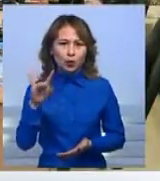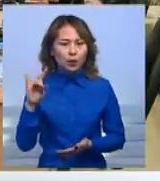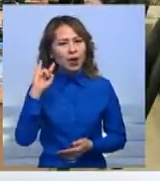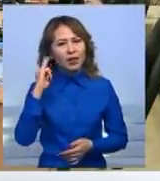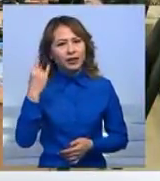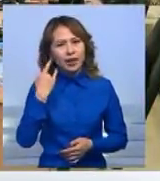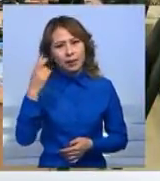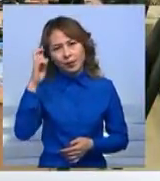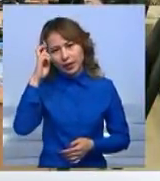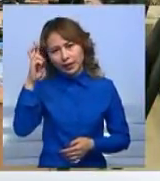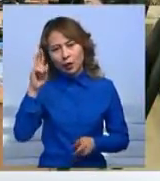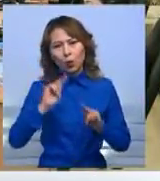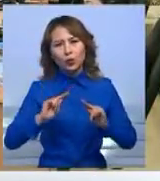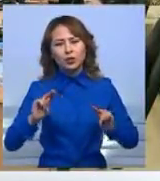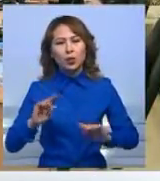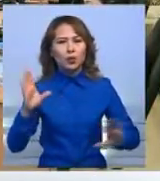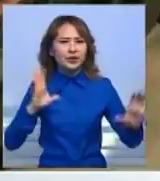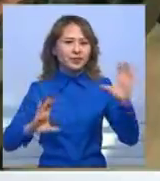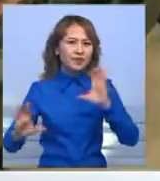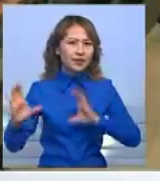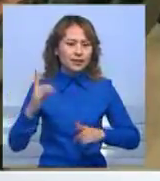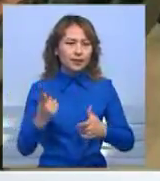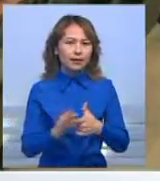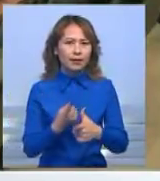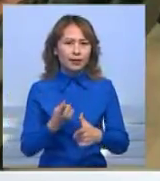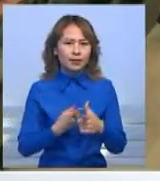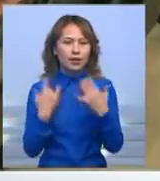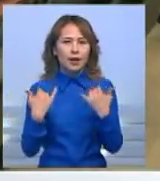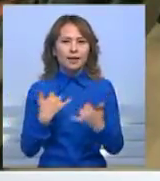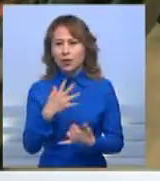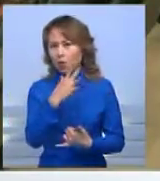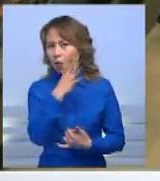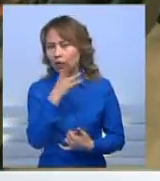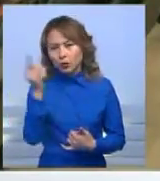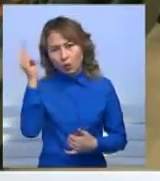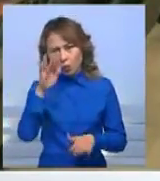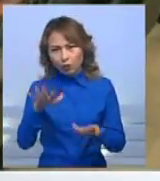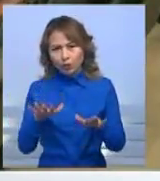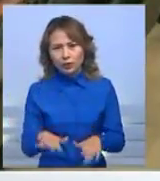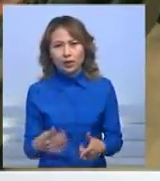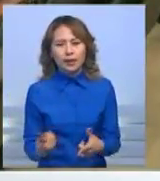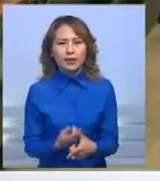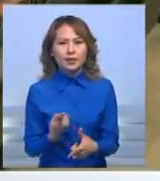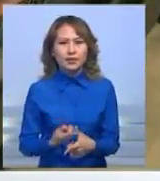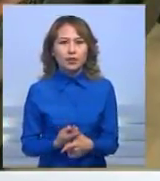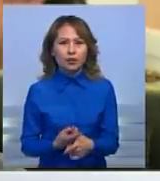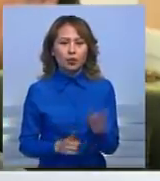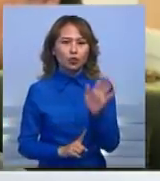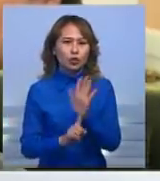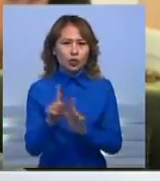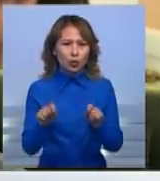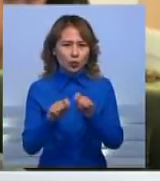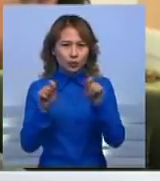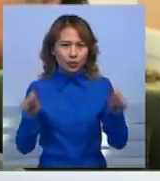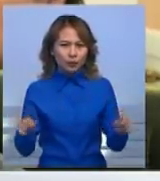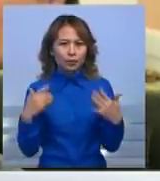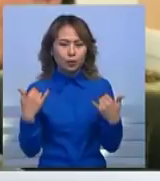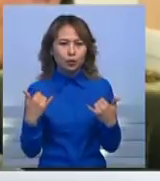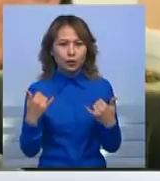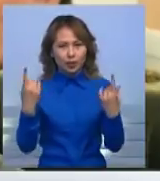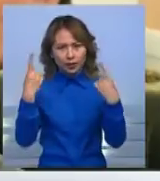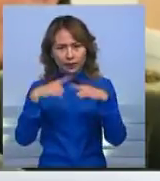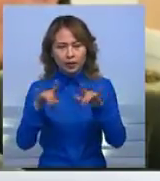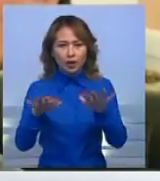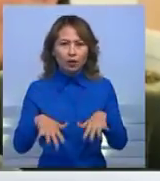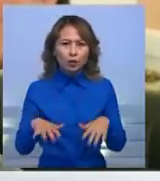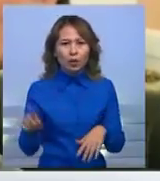Павлодар мемлекеттік педагогикалық университетінің қабырғасында өтті. Қазіргі уақытта бұл оқу орны кең көлемді цифрландыру жүйесіне көшіп отыр.